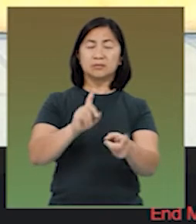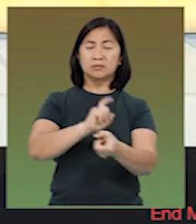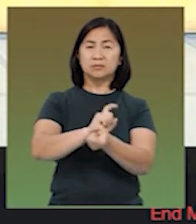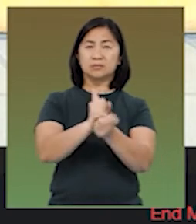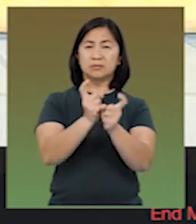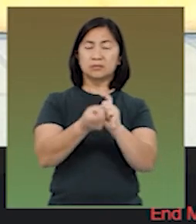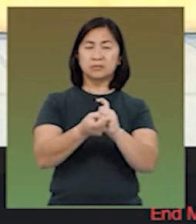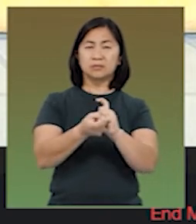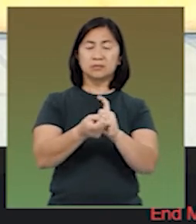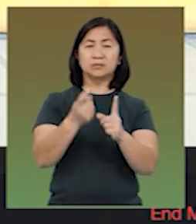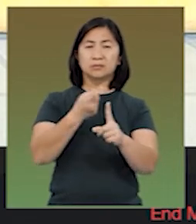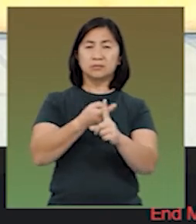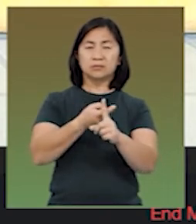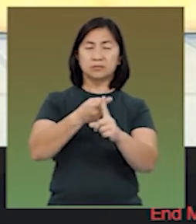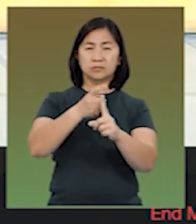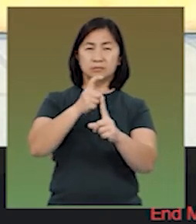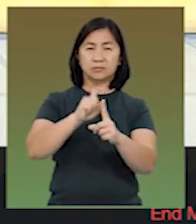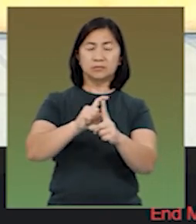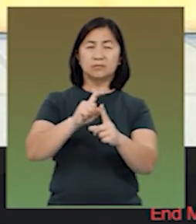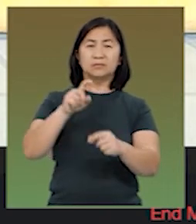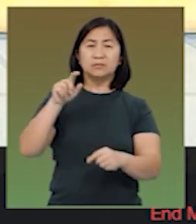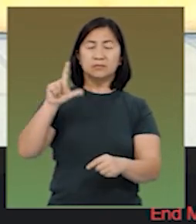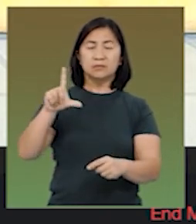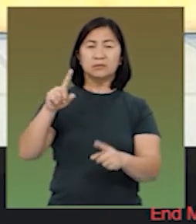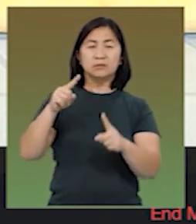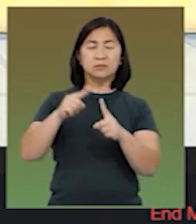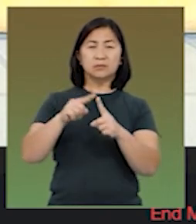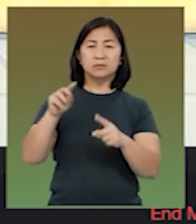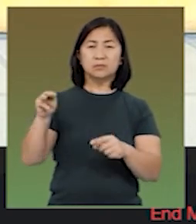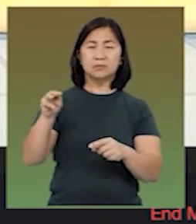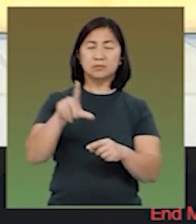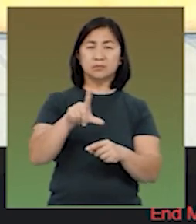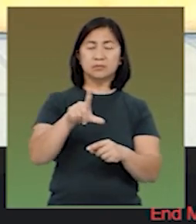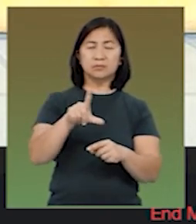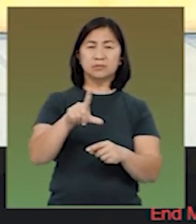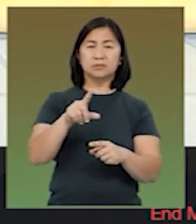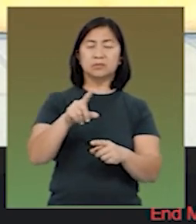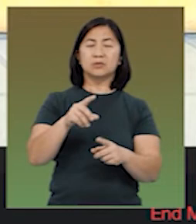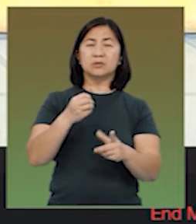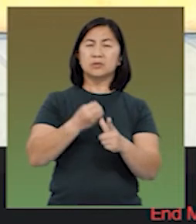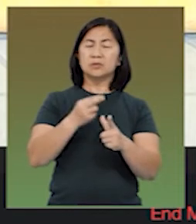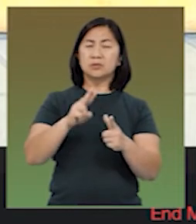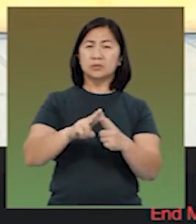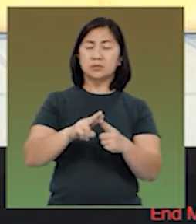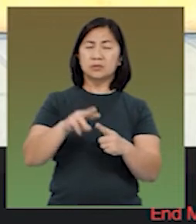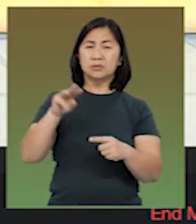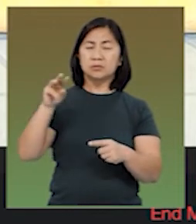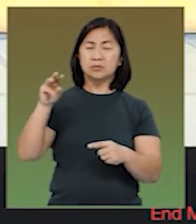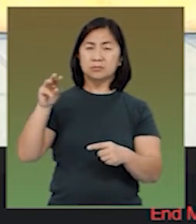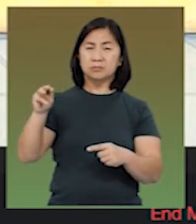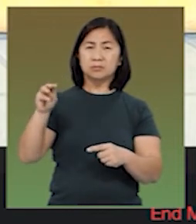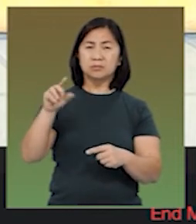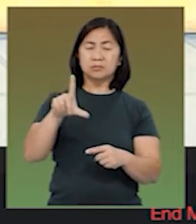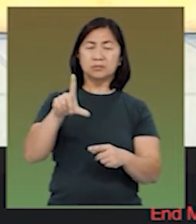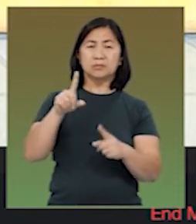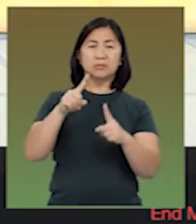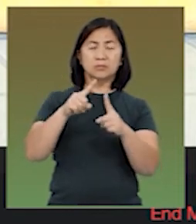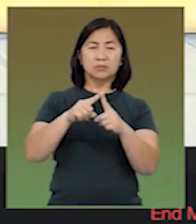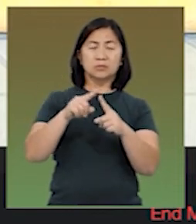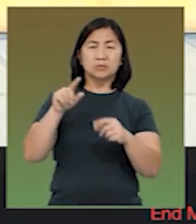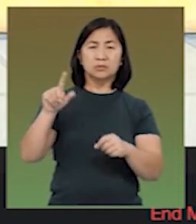paraan ng pag-convert from liter to milliliter o from milliliter to